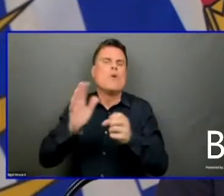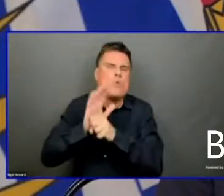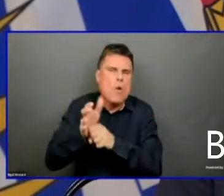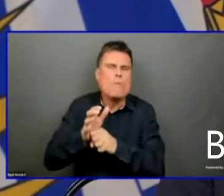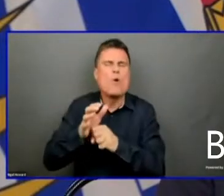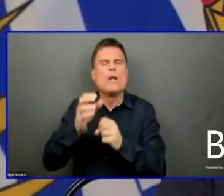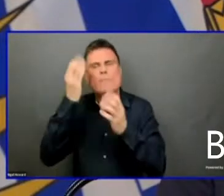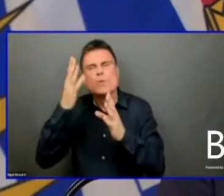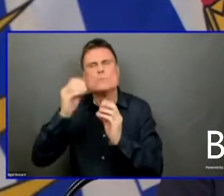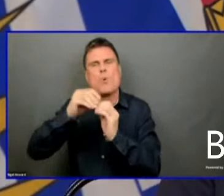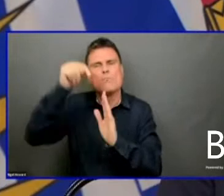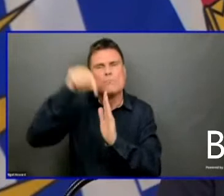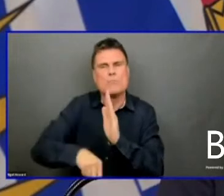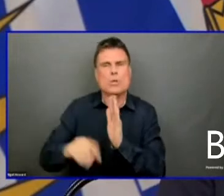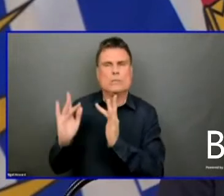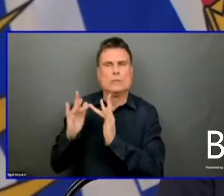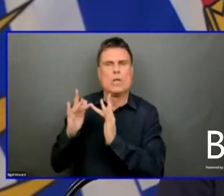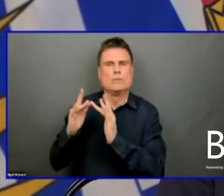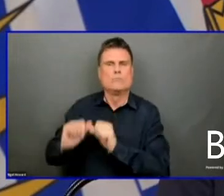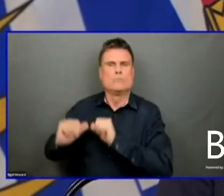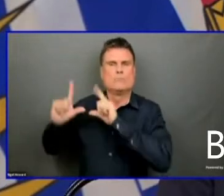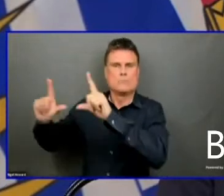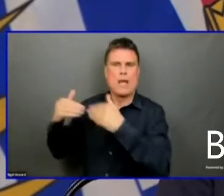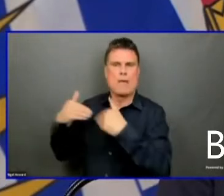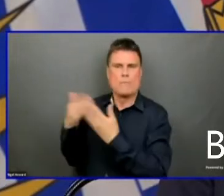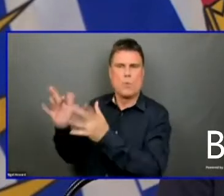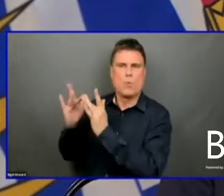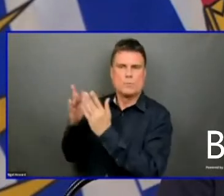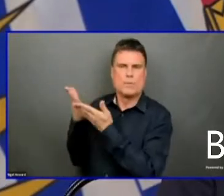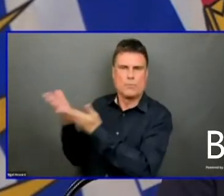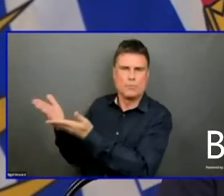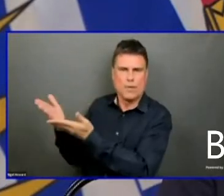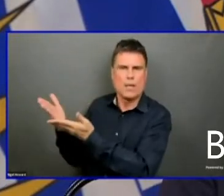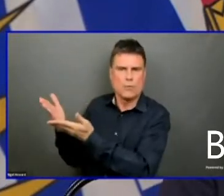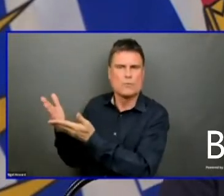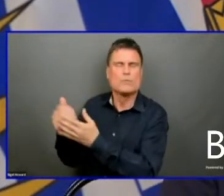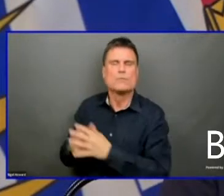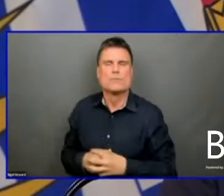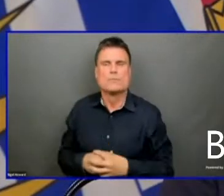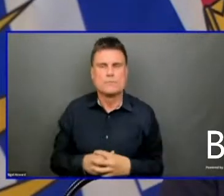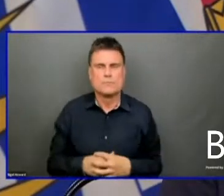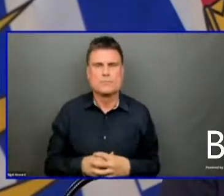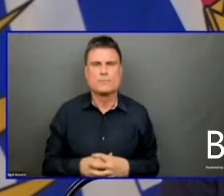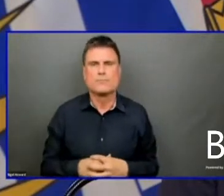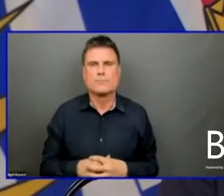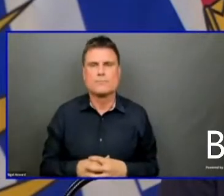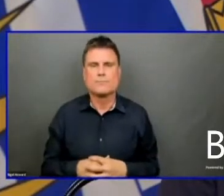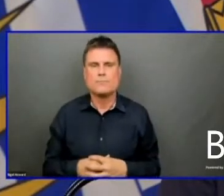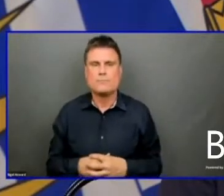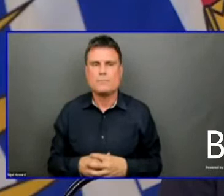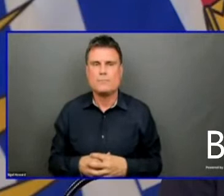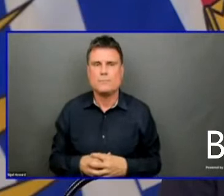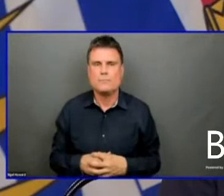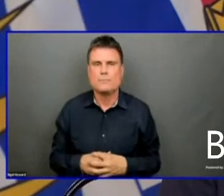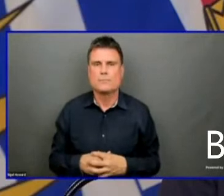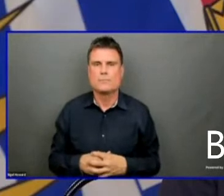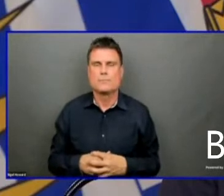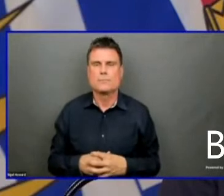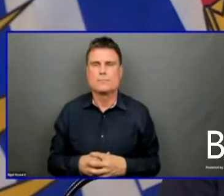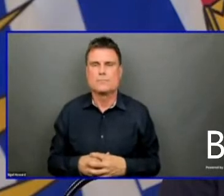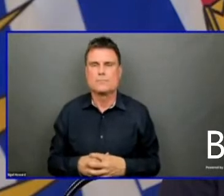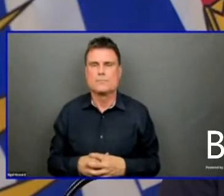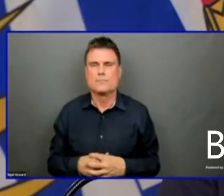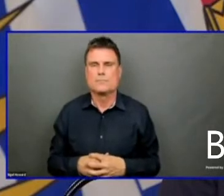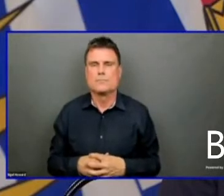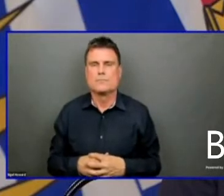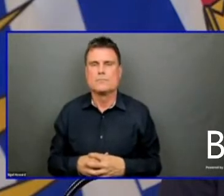news.gov.bc.ca. For the last question, we'll go to Tanya Fletcher, CBC News. Dr. Henry, looking at the data on workplace clusters, 那么